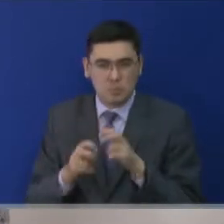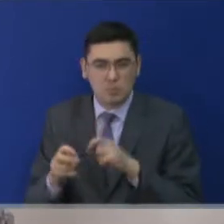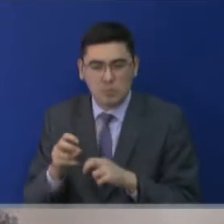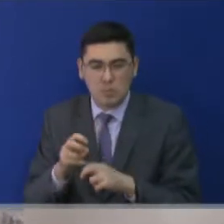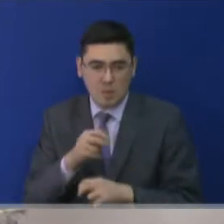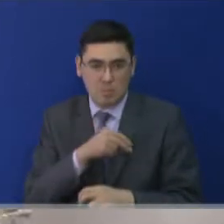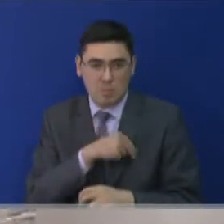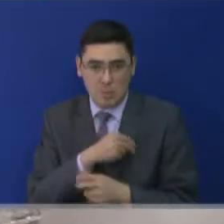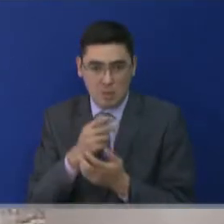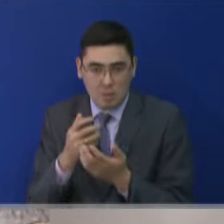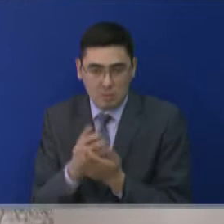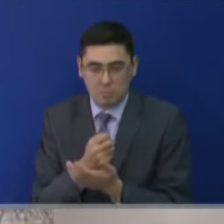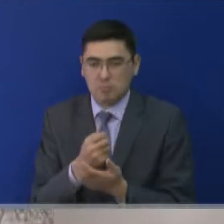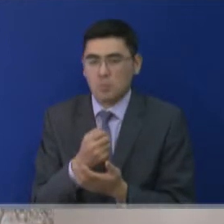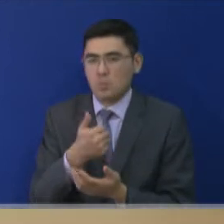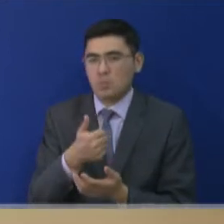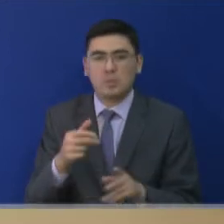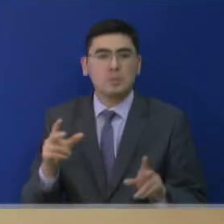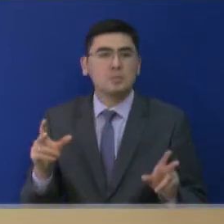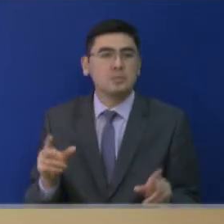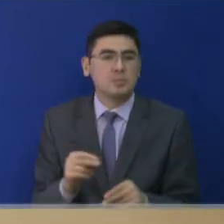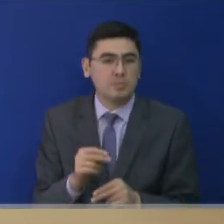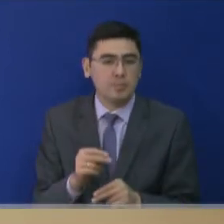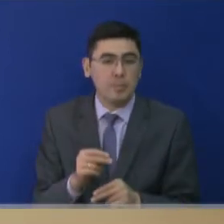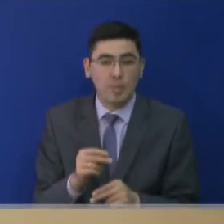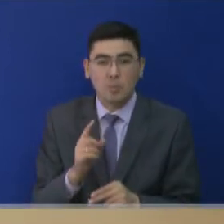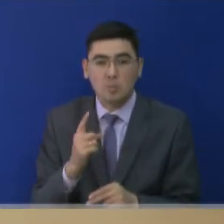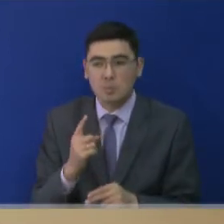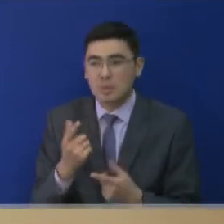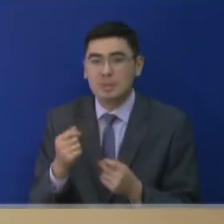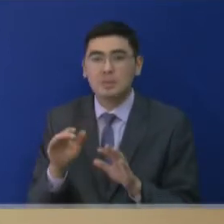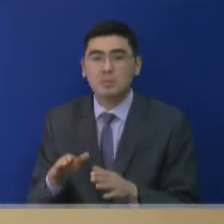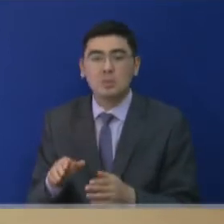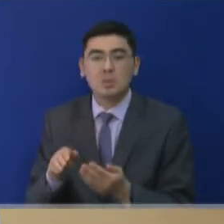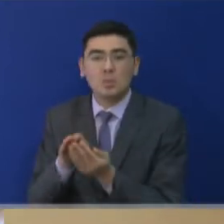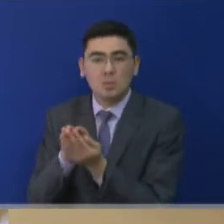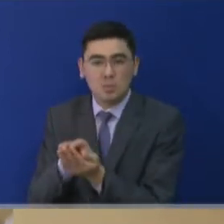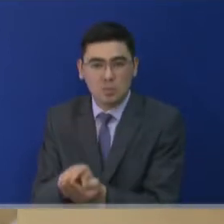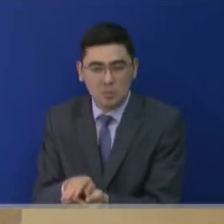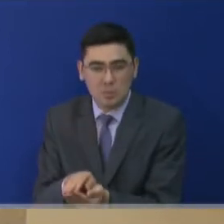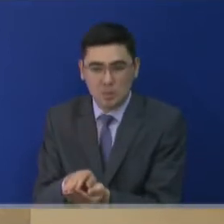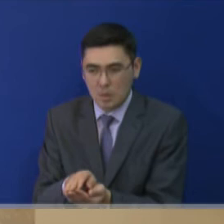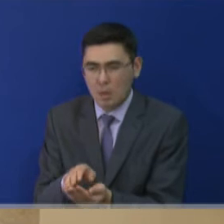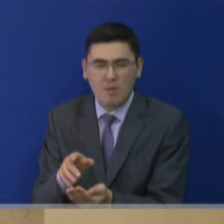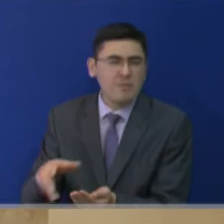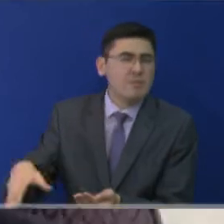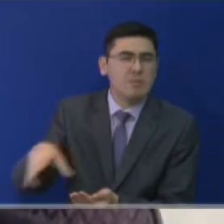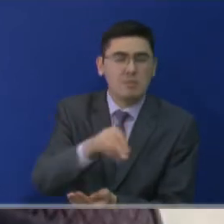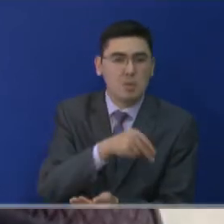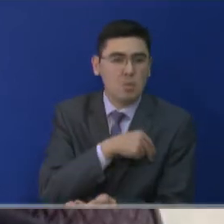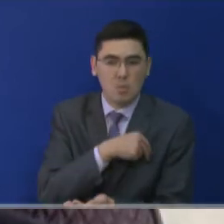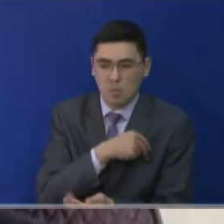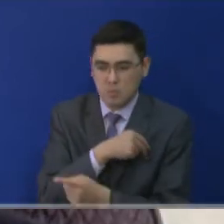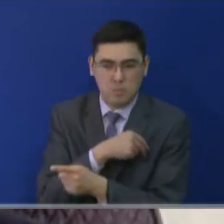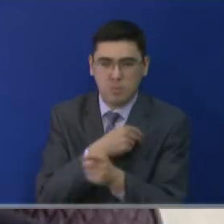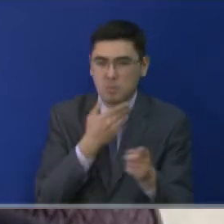Медальонның табылуы бұл үлкен сәттілік, дейді профессор. Өйткені сүйегі табылған жауынгерлердің барлығында медальон сақталмаған. Судя